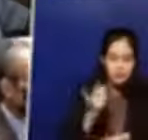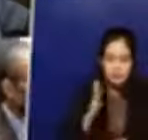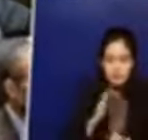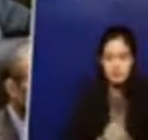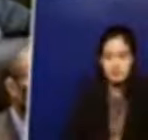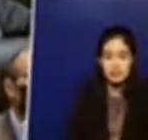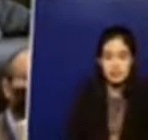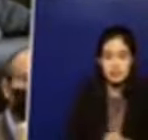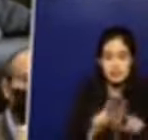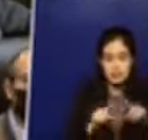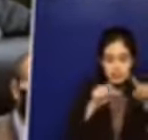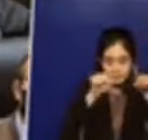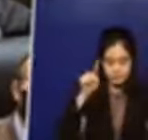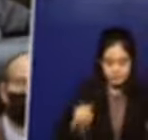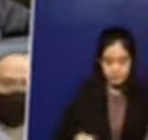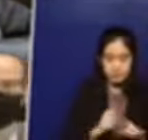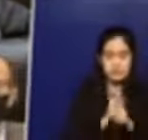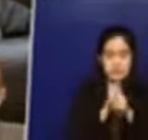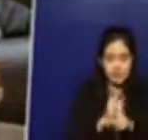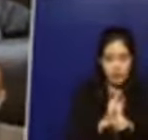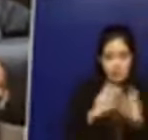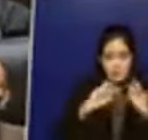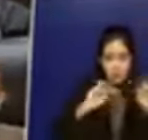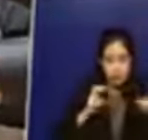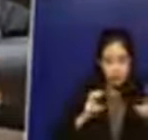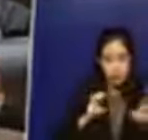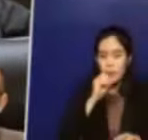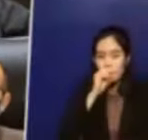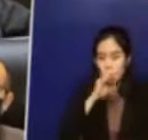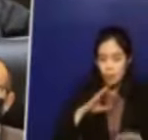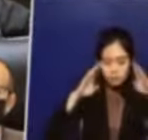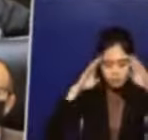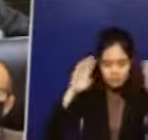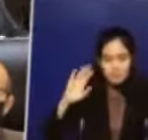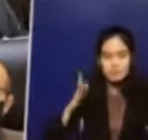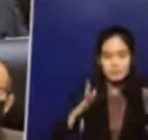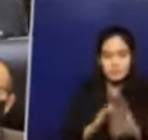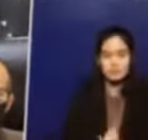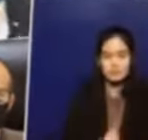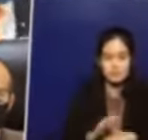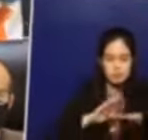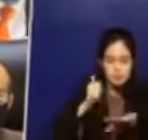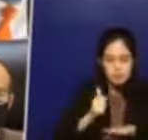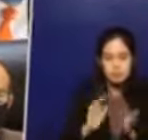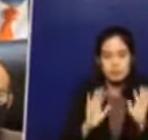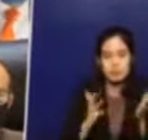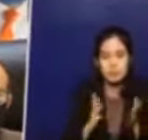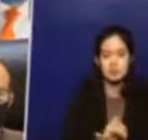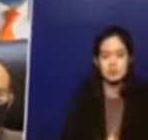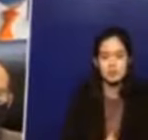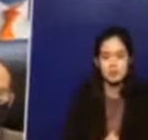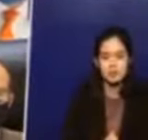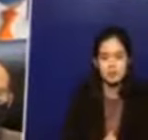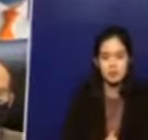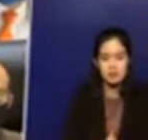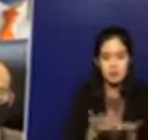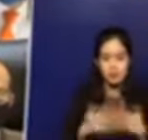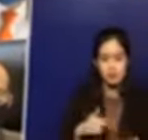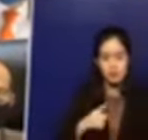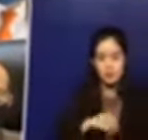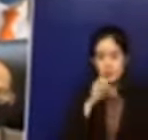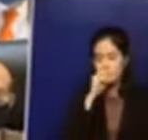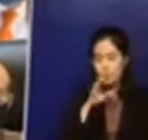เป็นข้อกล่าวหาตามยตินะคะไร้ประสิทธิภาพไร้วิสัยทัศน์ค่ะ ครับได้ครับอันนั้นได้ครับ แล้วดิฉันไม่ได้พูดเรื่องพ่อแม่ไม่สั่งสอน